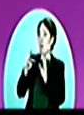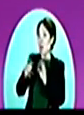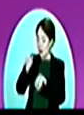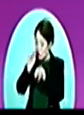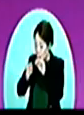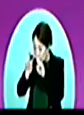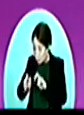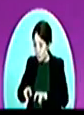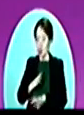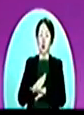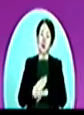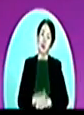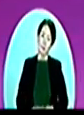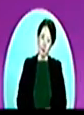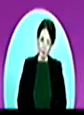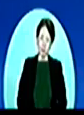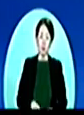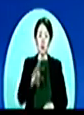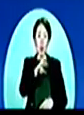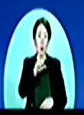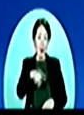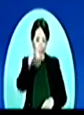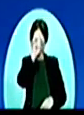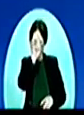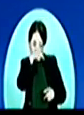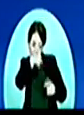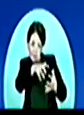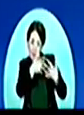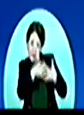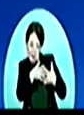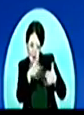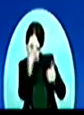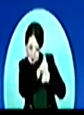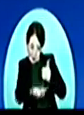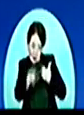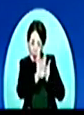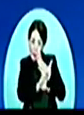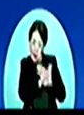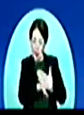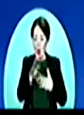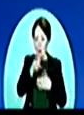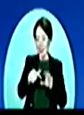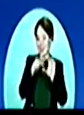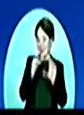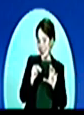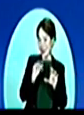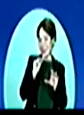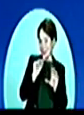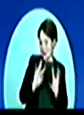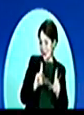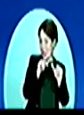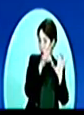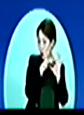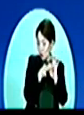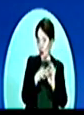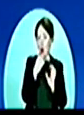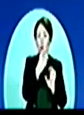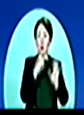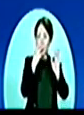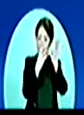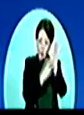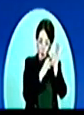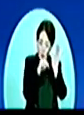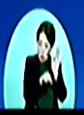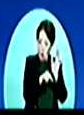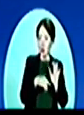16,875 малыг хамрууллаа. Мал амьтны эрүүл мэндийг хамгаалах ажлын үр дүнгээр 2019 онд малын гоц